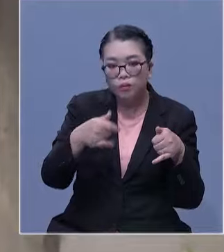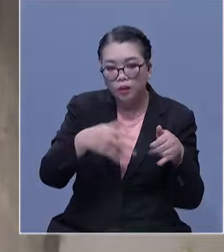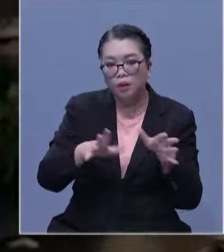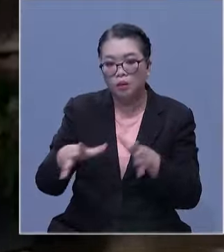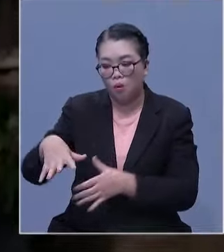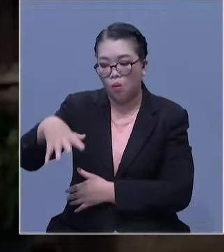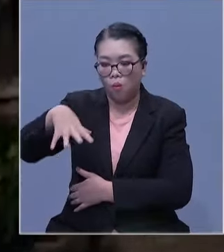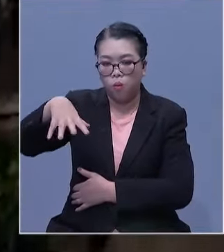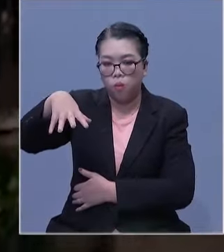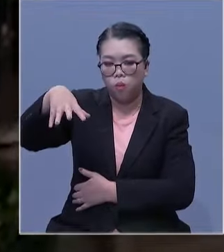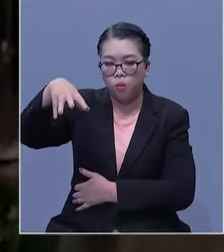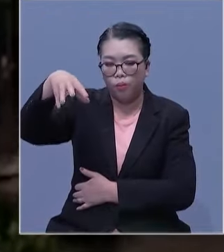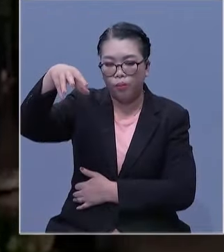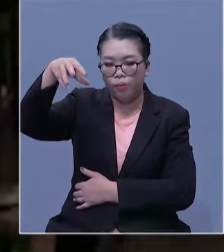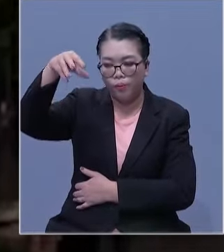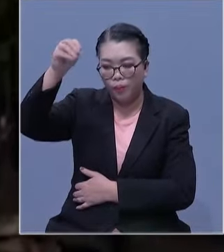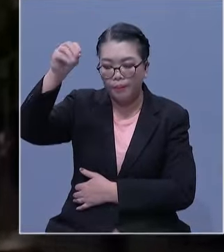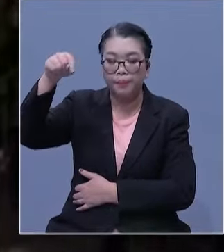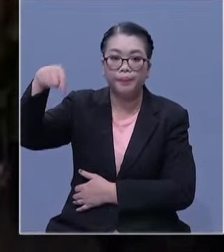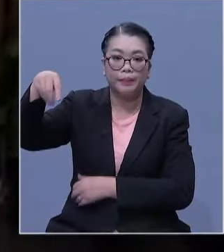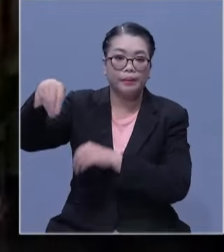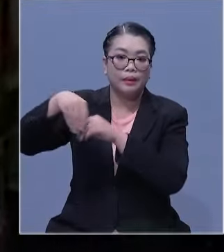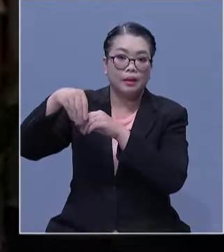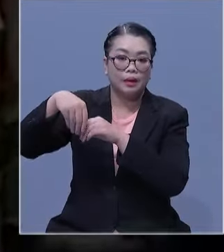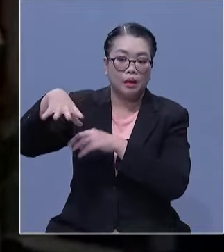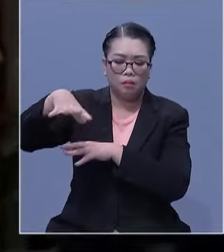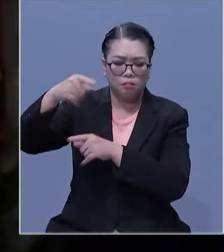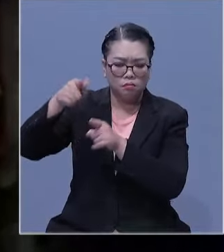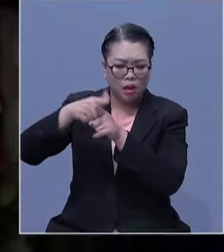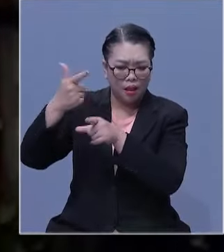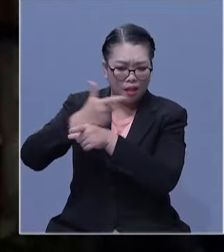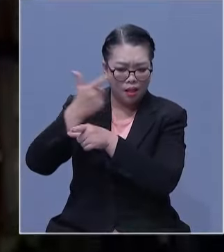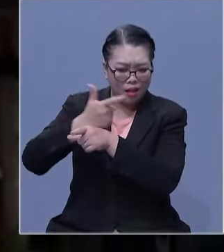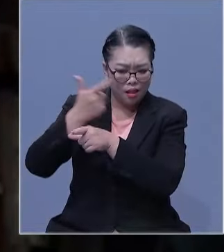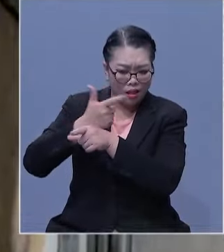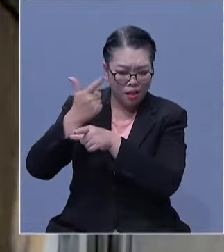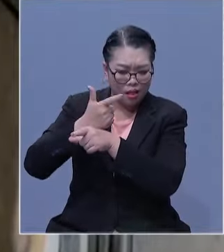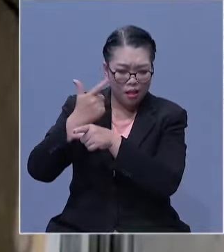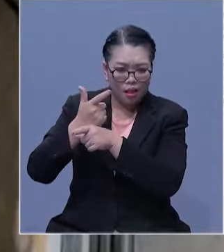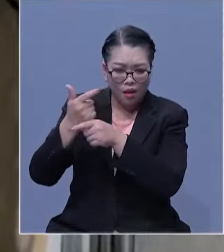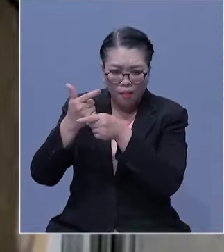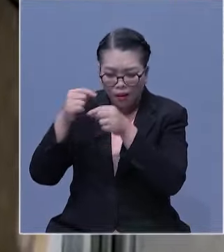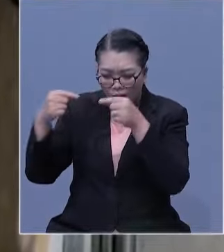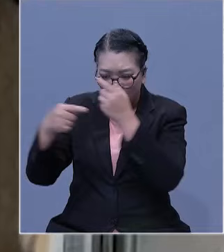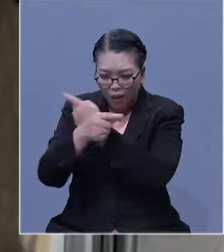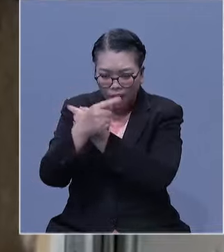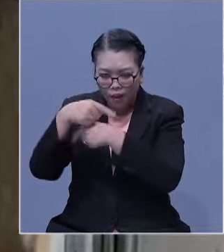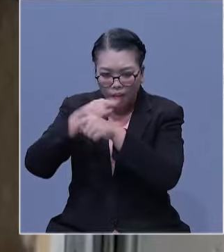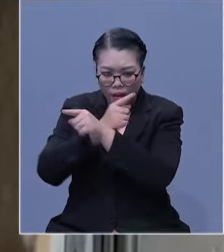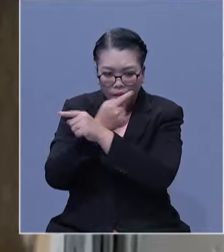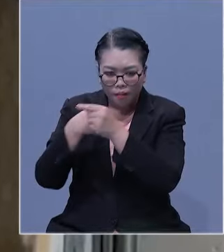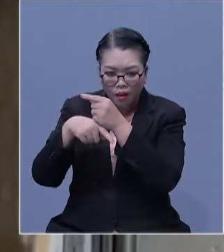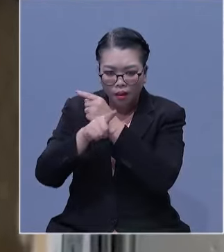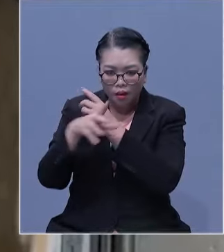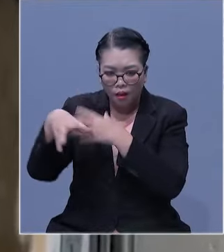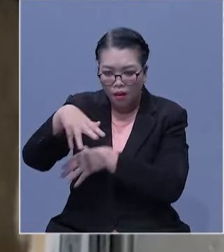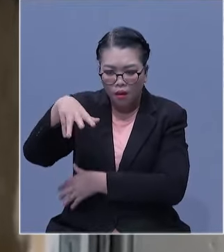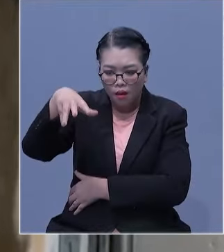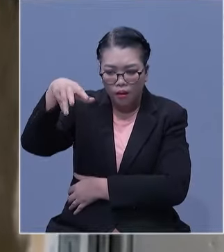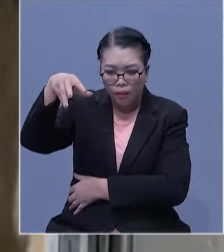ยอด JD มีเส้นเหล็เหลกเส้นของภัยโพรกมาแล้วก็เหมือน JD